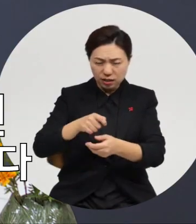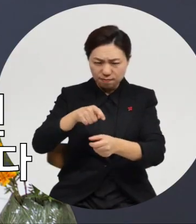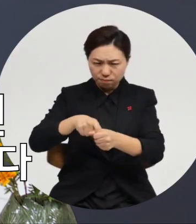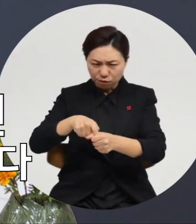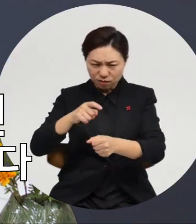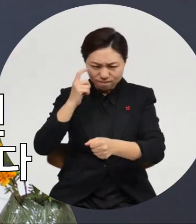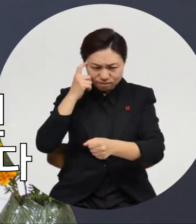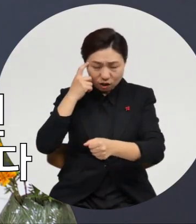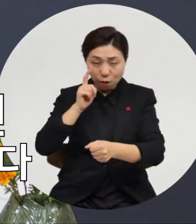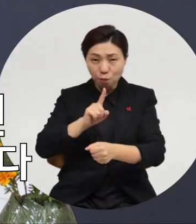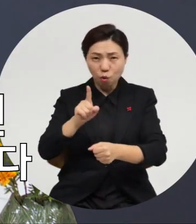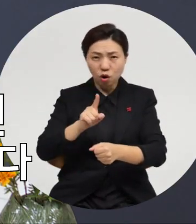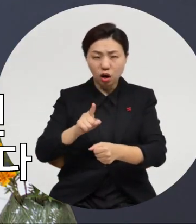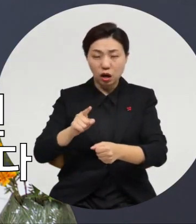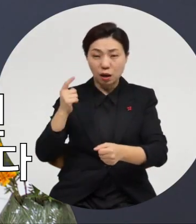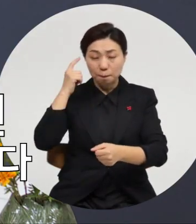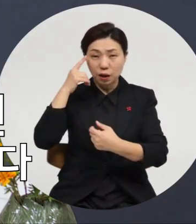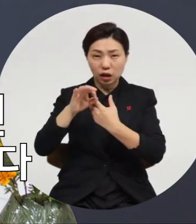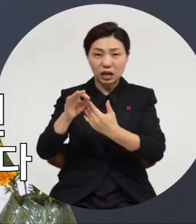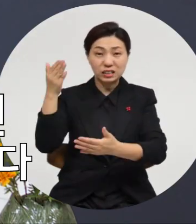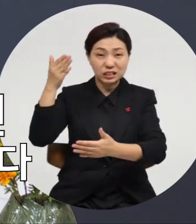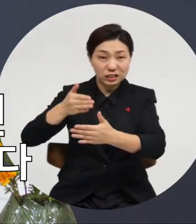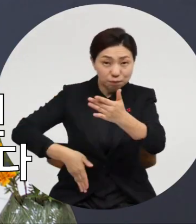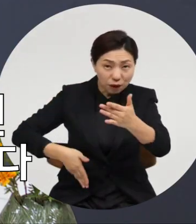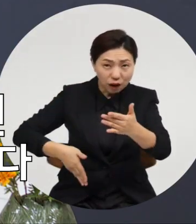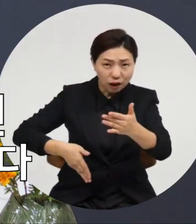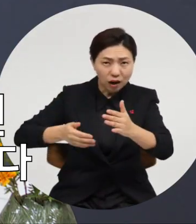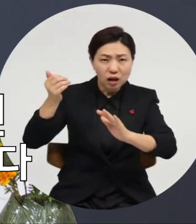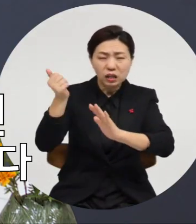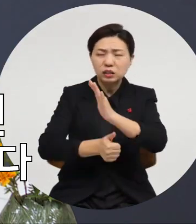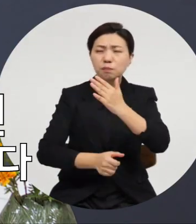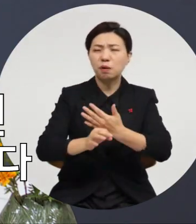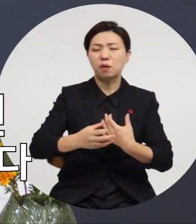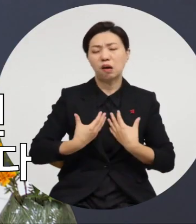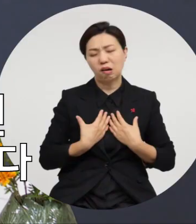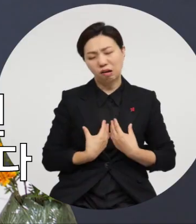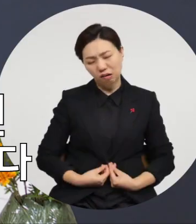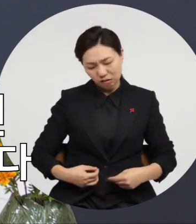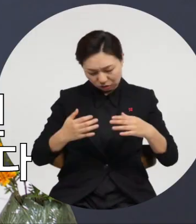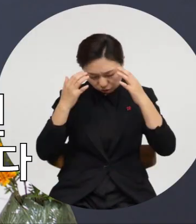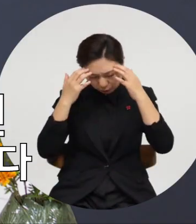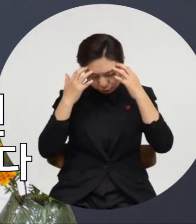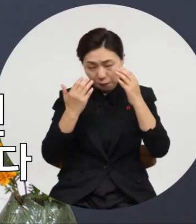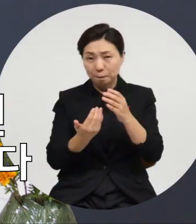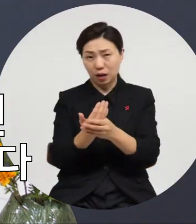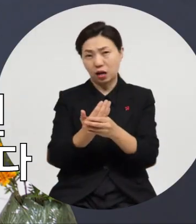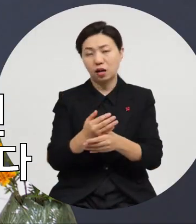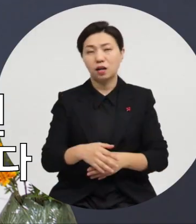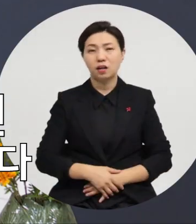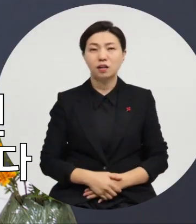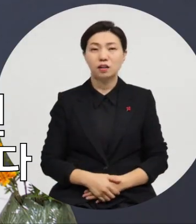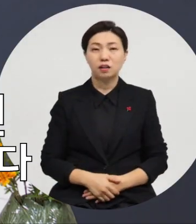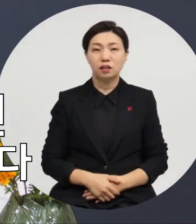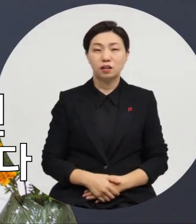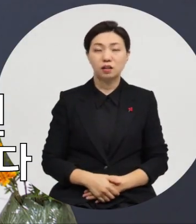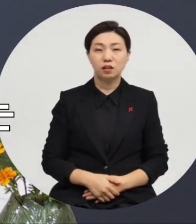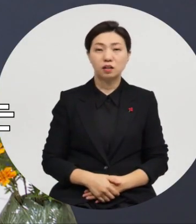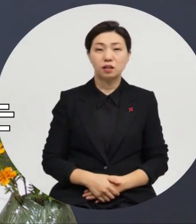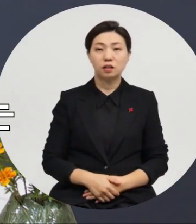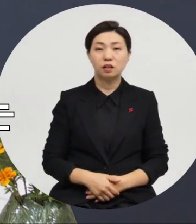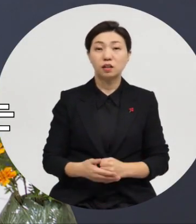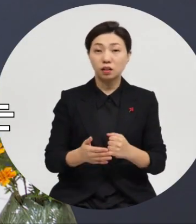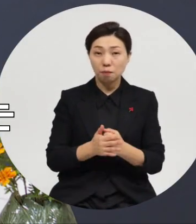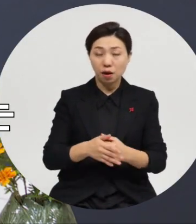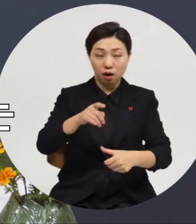또 각오하고 결심한 거는 안 되면 괴로움이 생긴다. 좌절과 절망이 생긴다. 이런